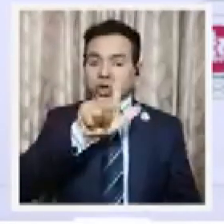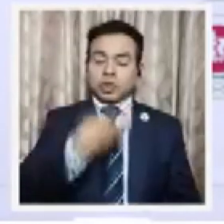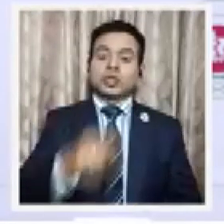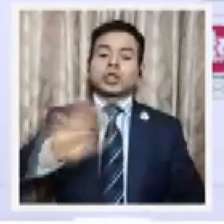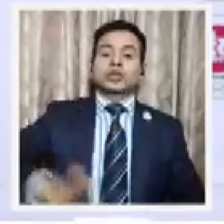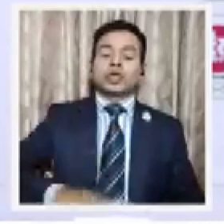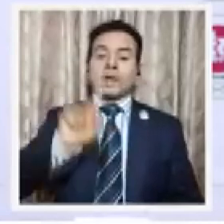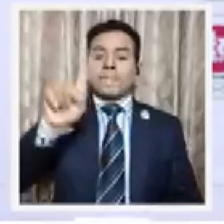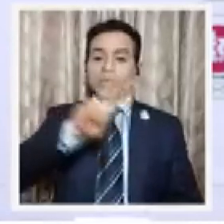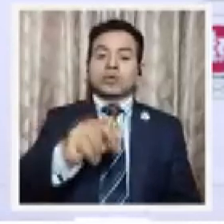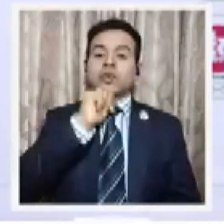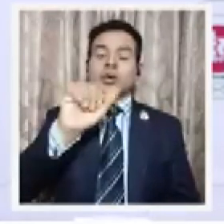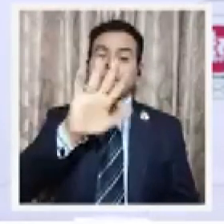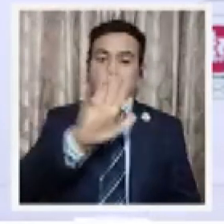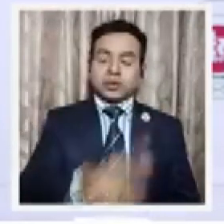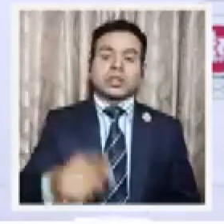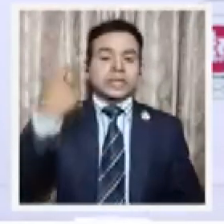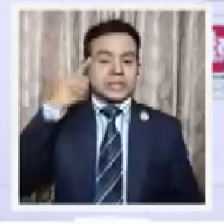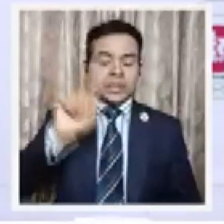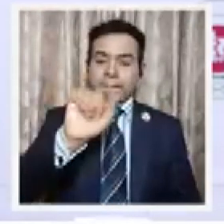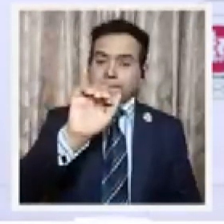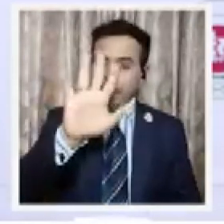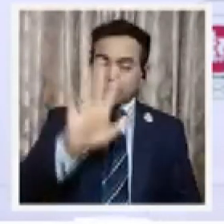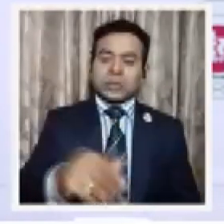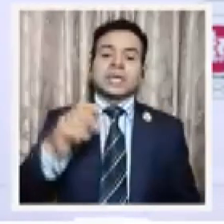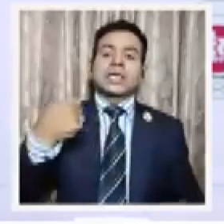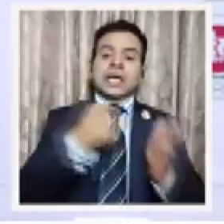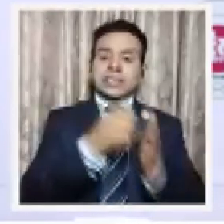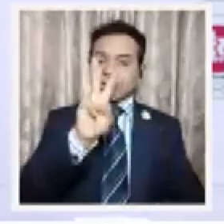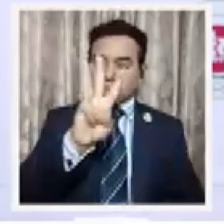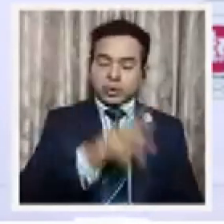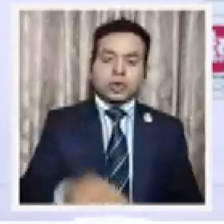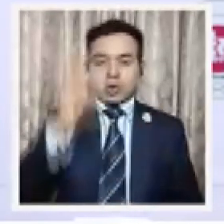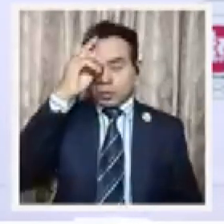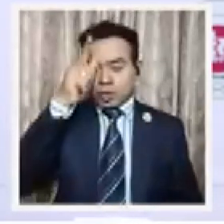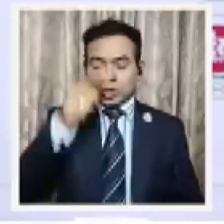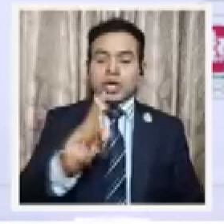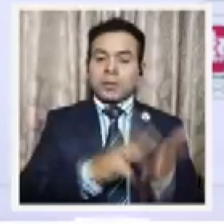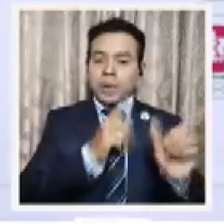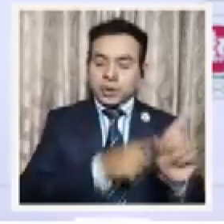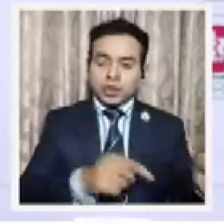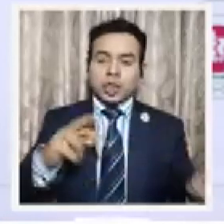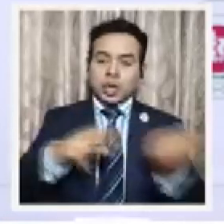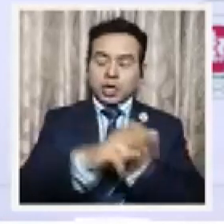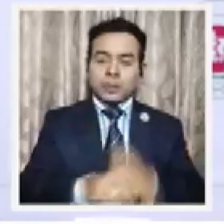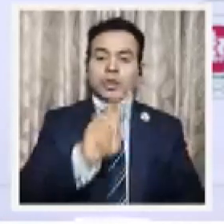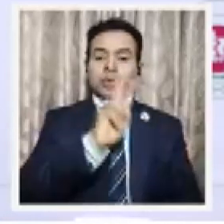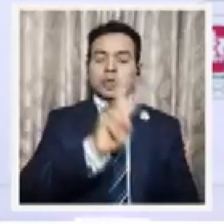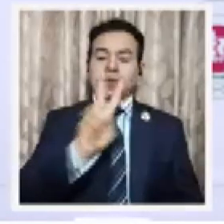বিভাগ ভিত্তিক মৃতের সংখ্যা গত 24 ঘন্টায় ঢাকা বিভাগ 17 জন, চট্টগ্রাম 12 জন, খুলনা 5 জন, সিলেট